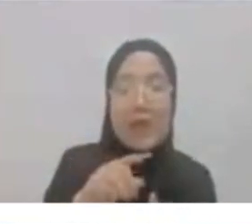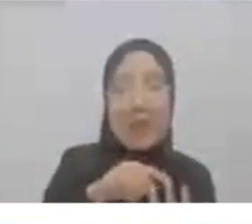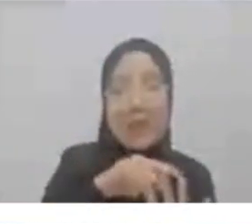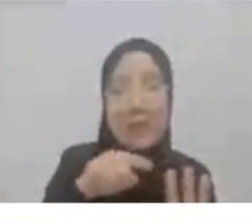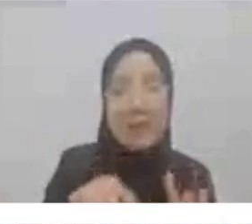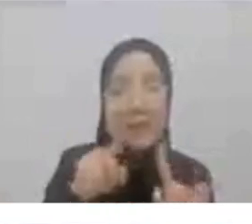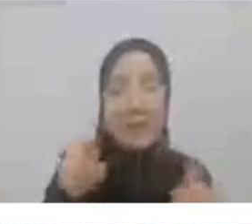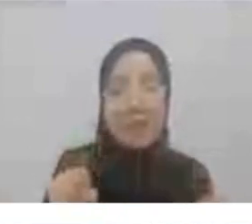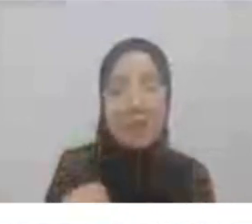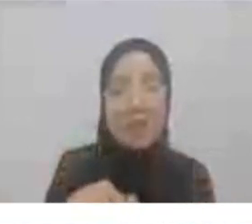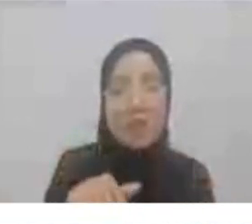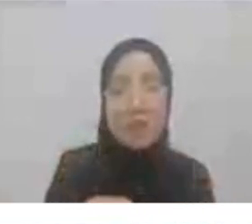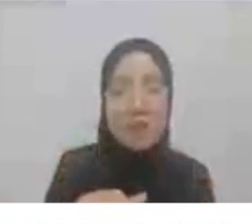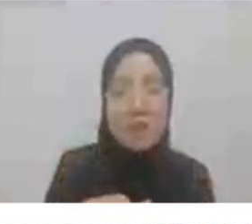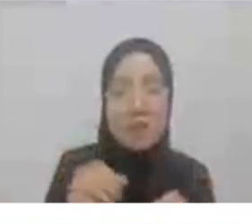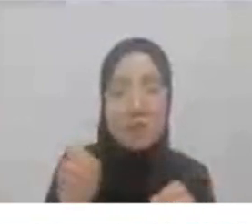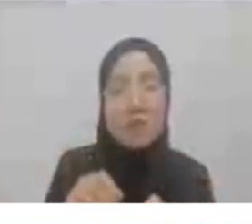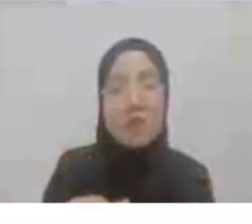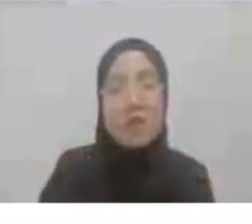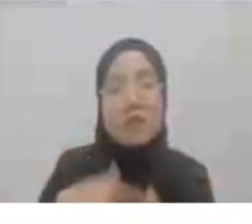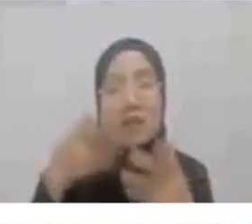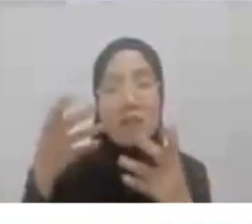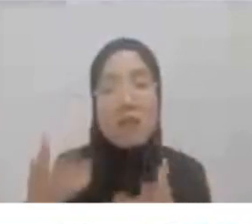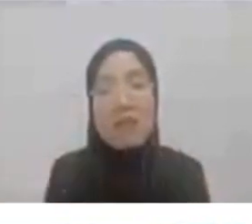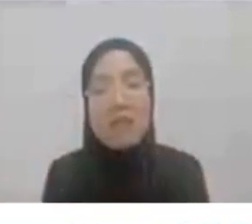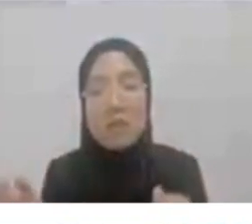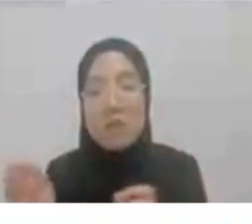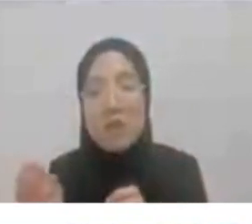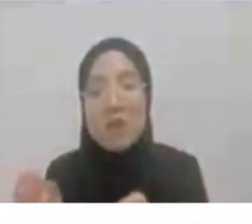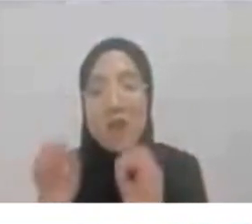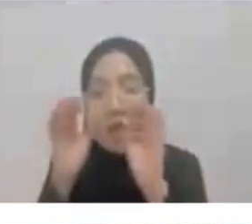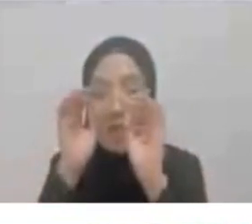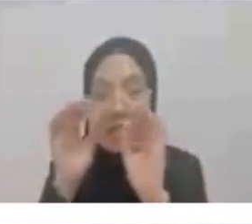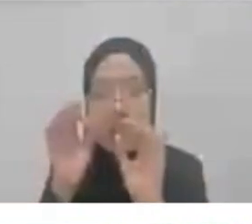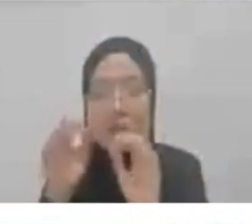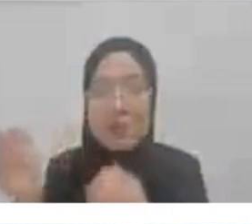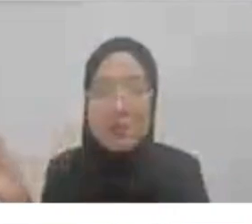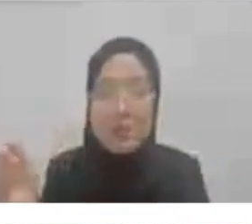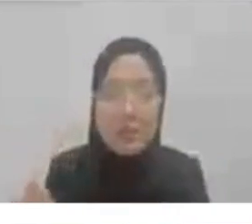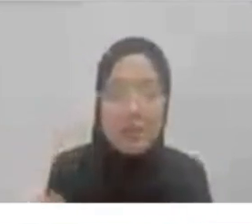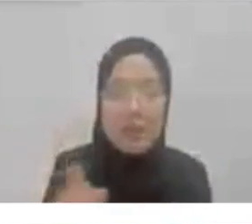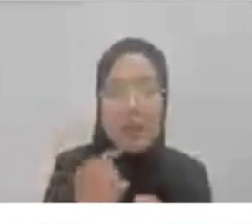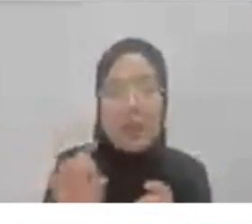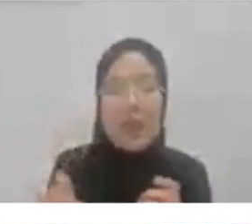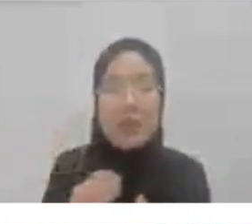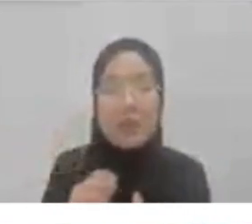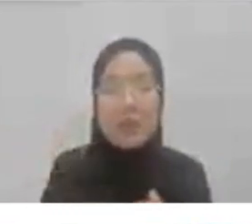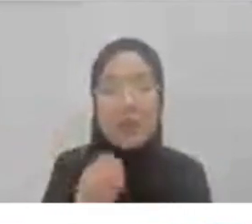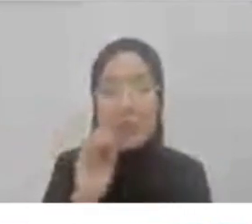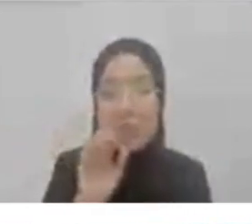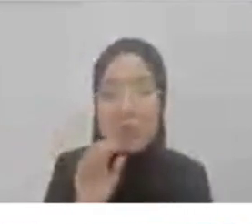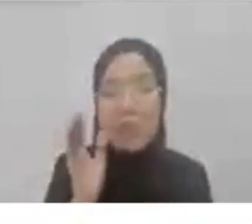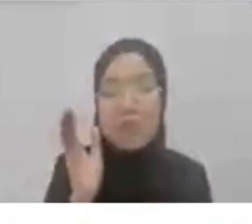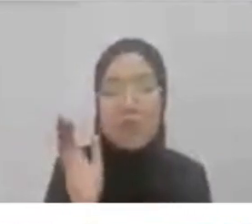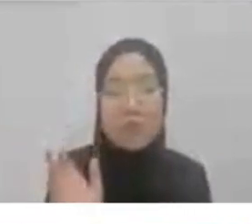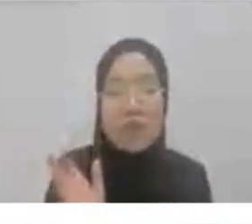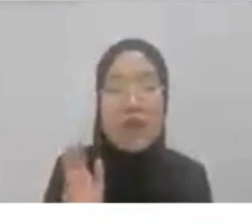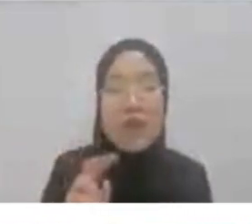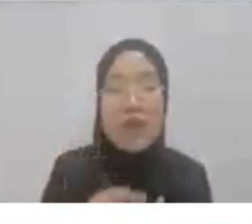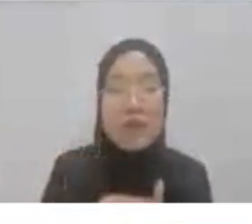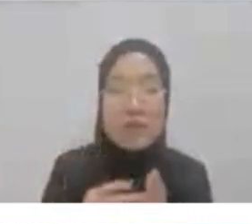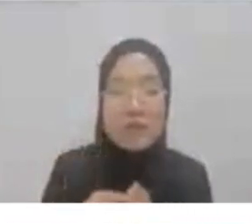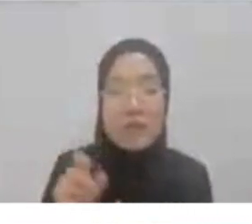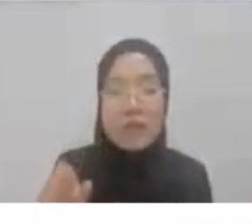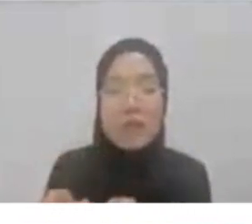terlebih lagi tidak ada keberatan dari pemohon melalui saksinya dan seterusnya dianggap diucapkan dengan demikian Dar pemohan terdapat